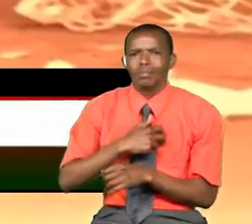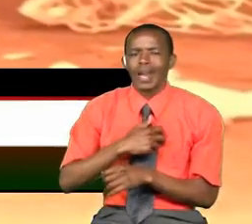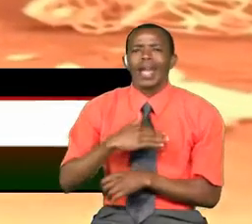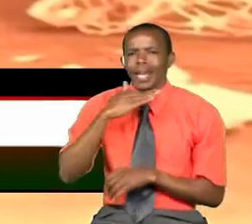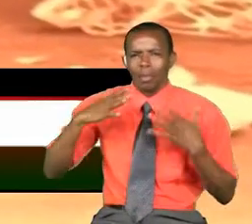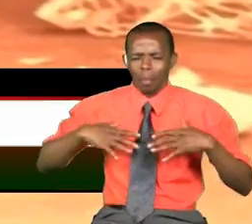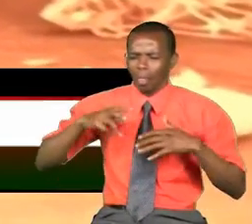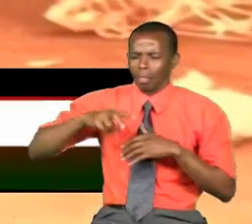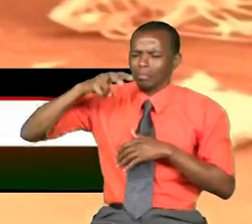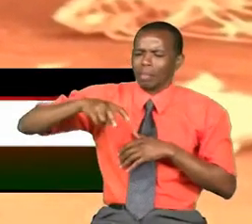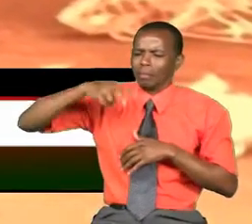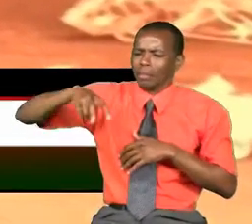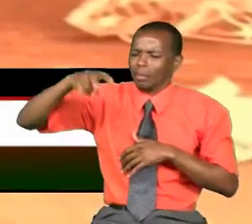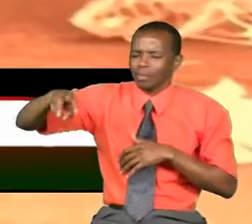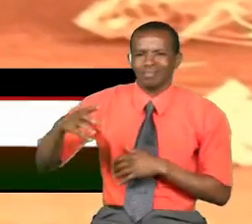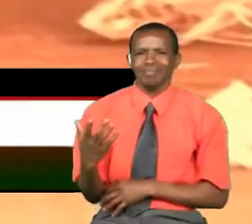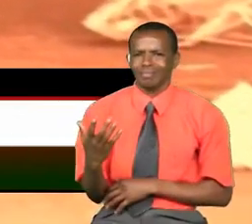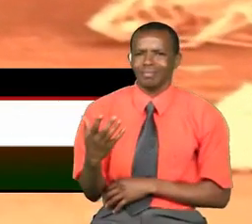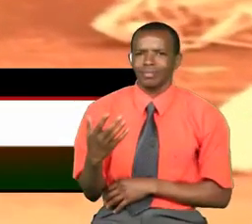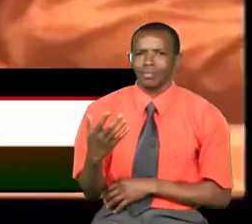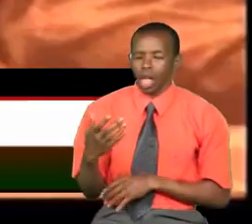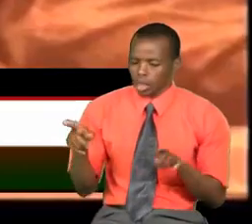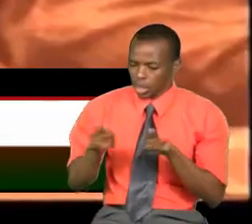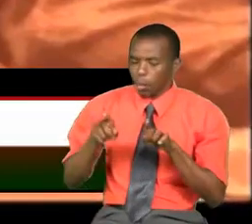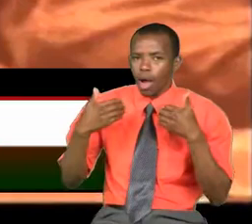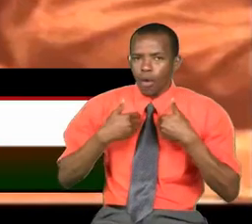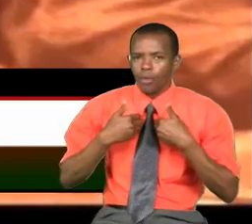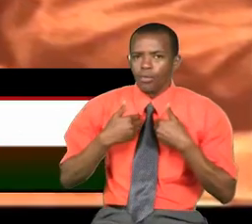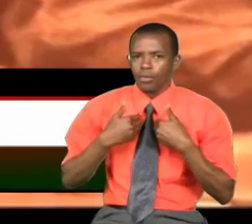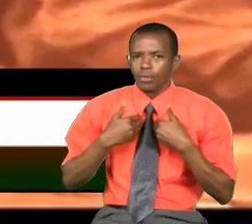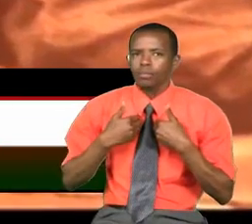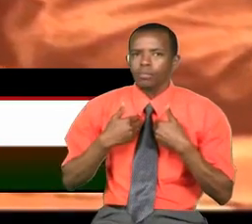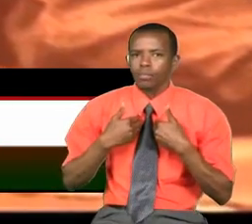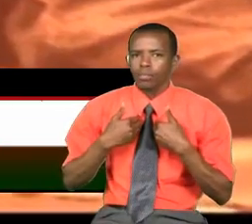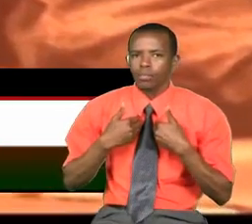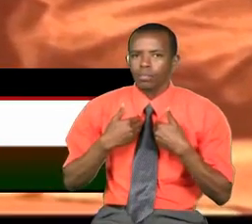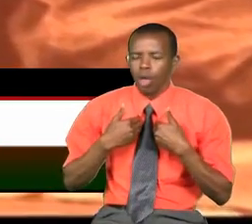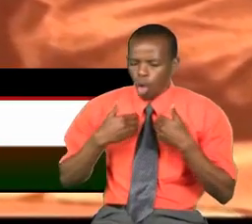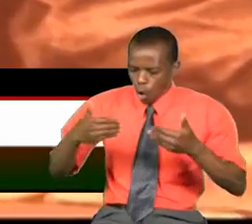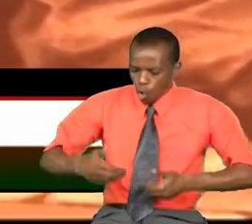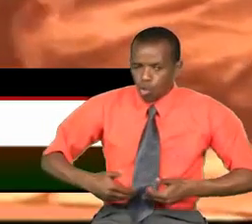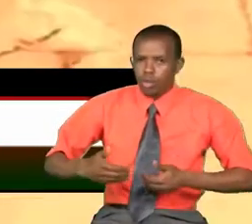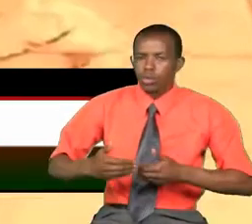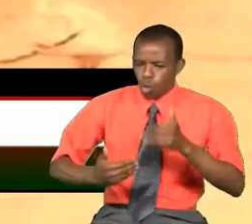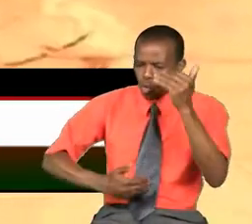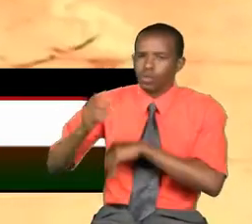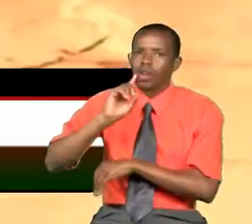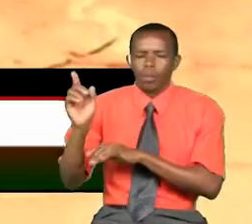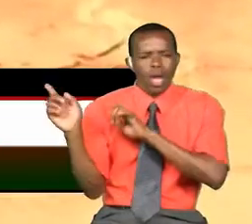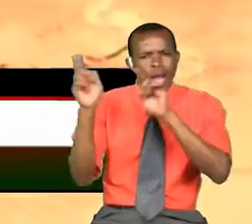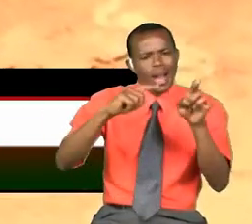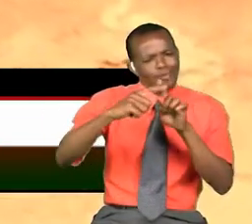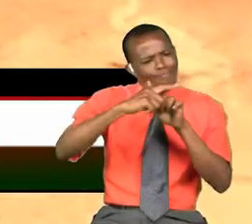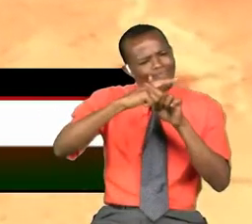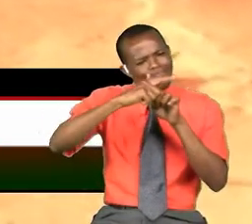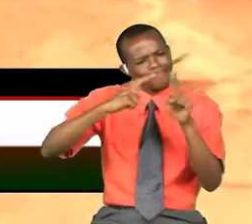namna hii. Na pia kulikuwa na vijana wa chuo kikuu cha Nairobi wakati huo, walikuwa wanakuja wana chant